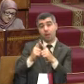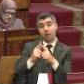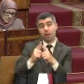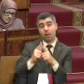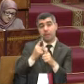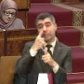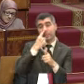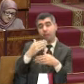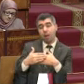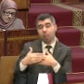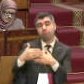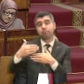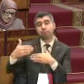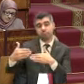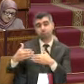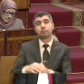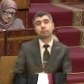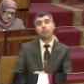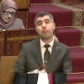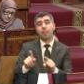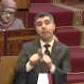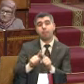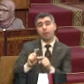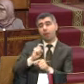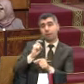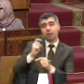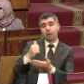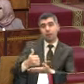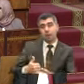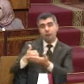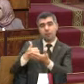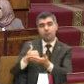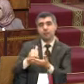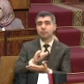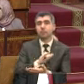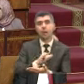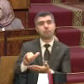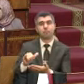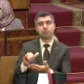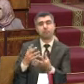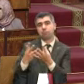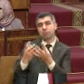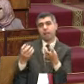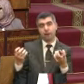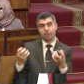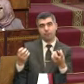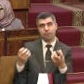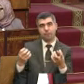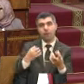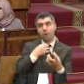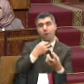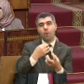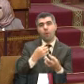وغضب شديد بسبب عدم استفادتهم من المنح الجامعيه. حنا السيد الوزير يعني كنطلبوا منكم في فريق